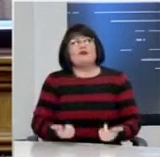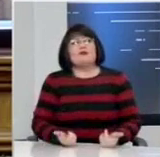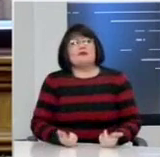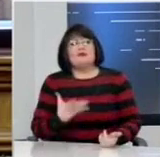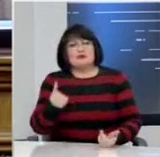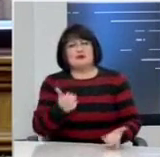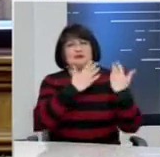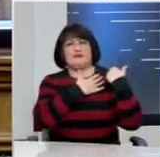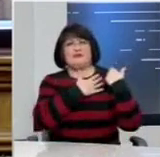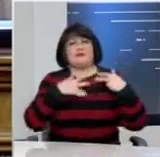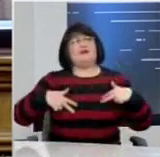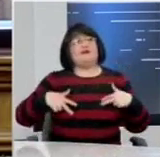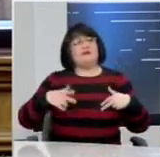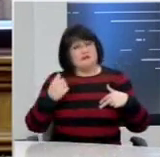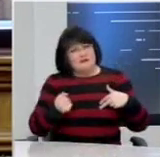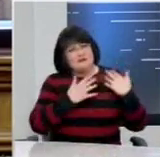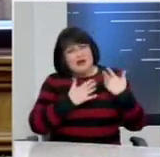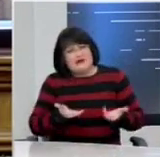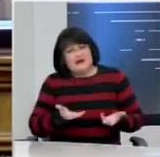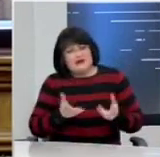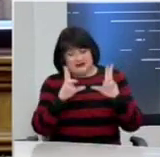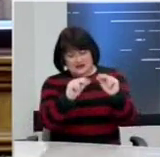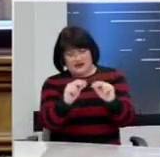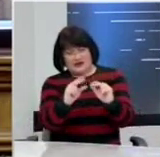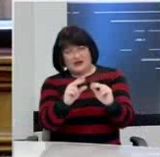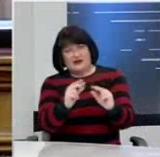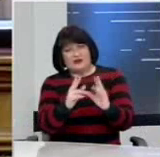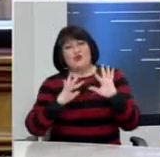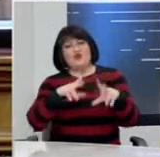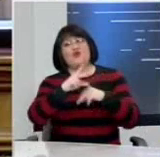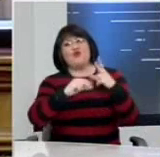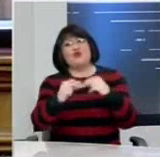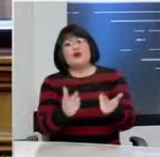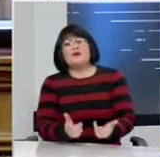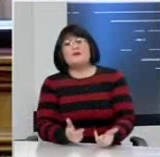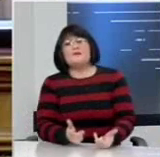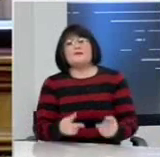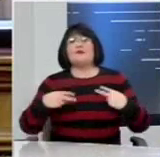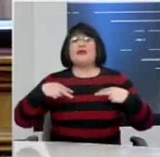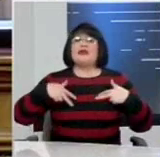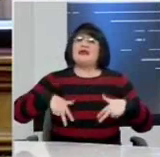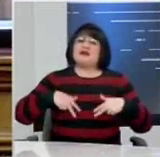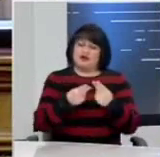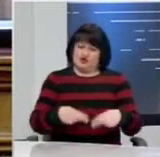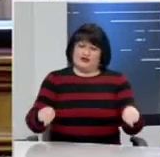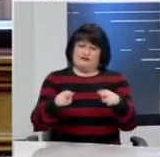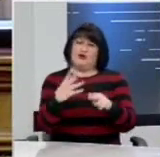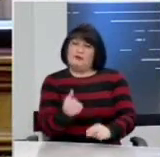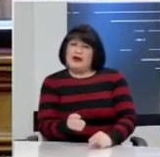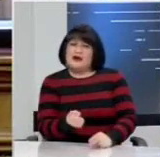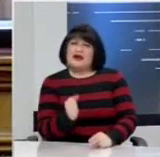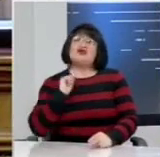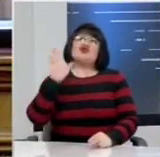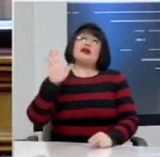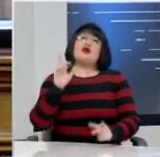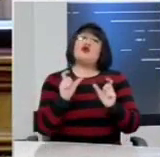Υπάρχουν αρμόδια κυβερνητικά όργανα? Συνεδριάζουν? Υπάρχει το Κυβερνητικό Συμβούλιο Εξωτερικών